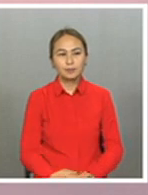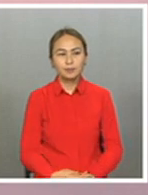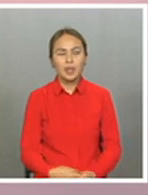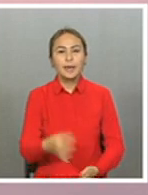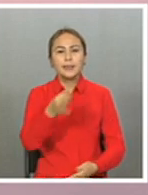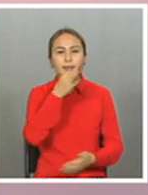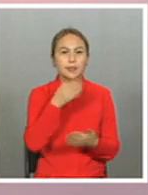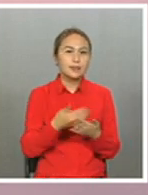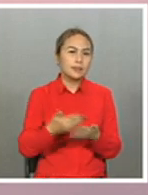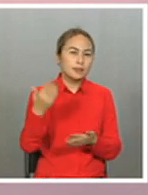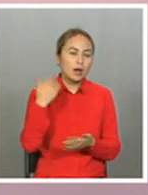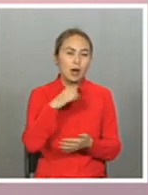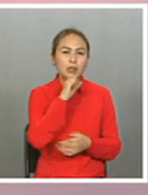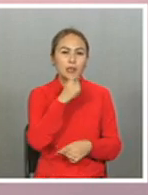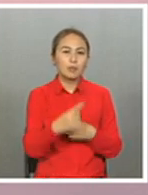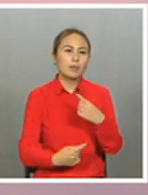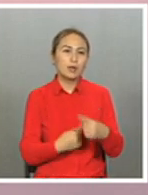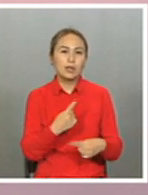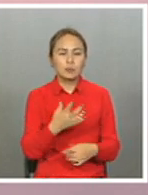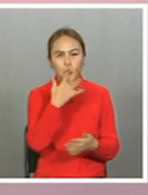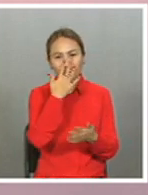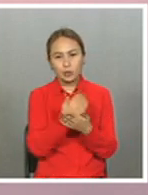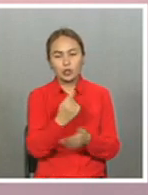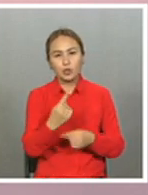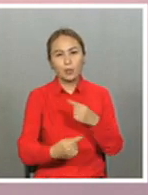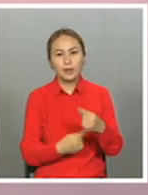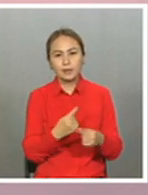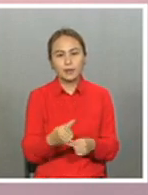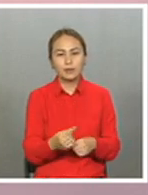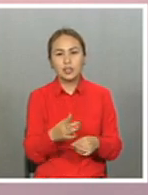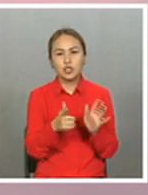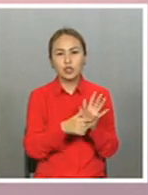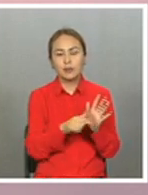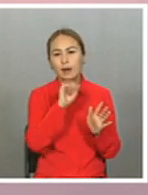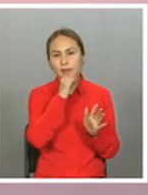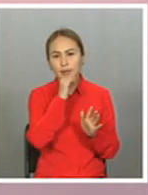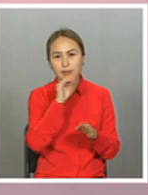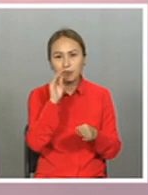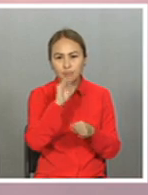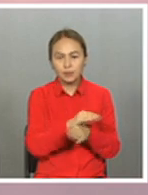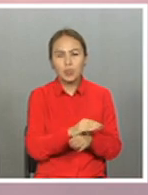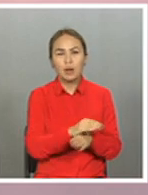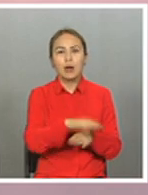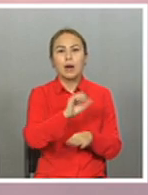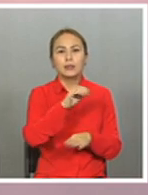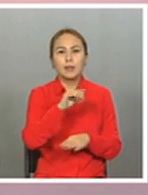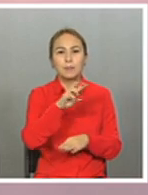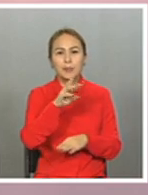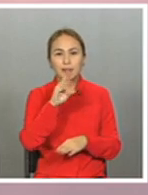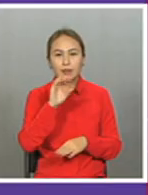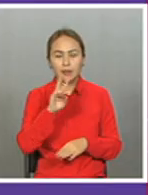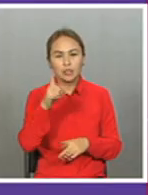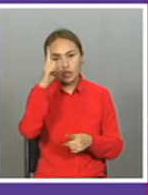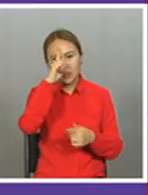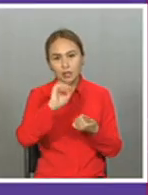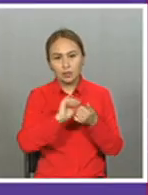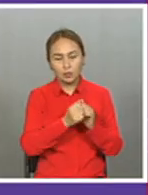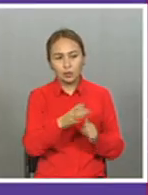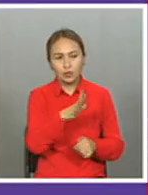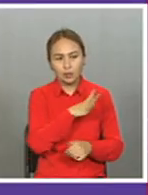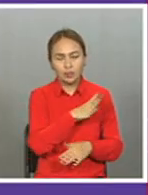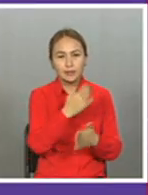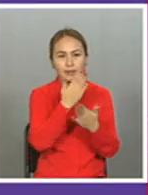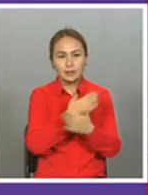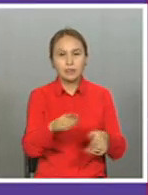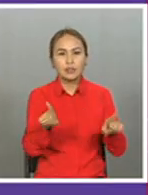Ертеде ата-бабалар өз ұрпақтарына жеті атасын, ата мекенін жаттатып отырған. Сендер